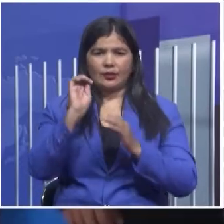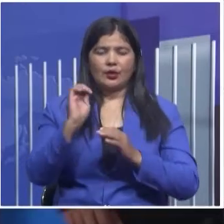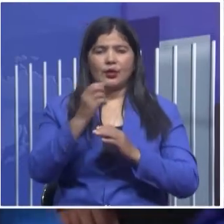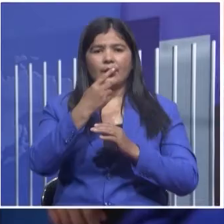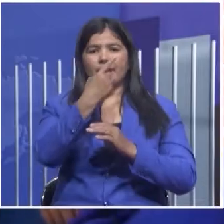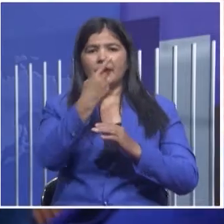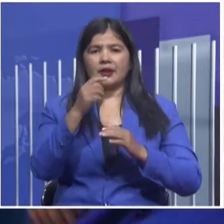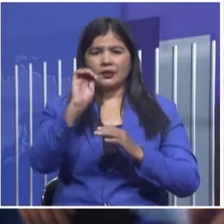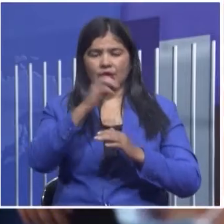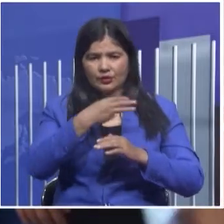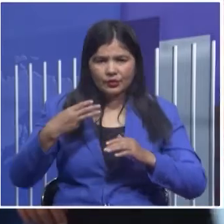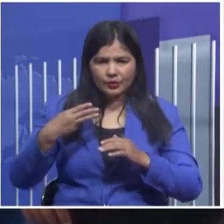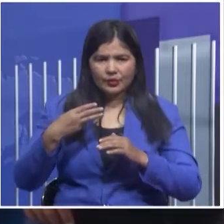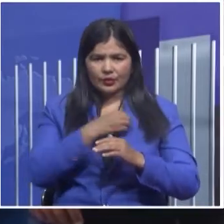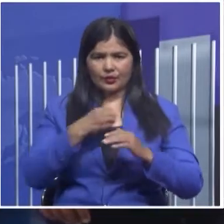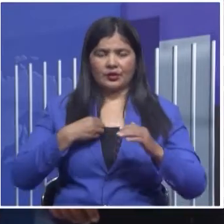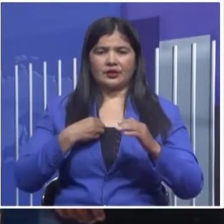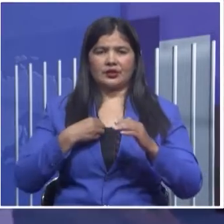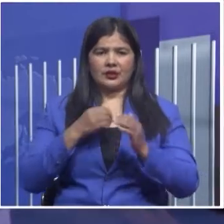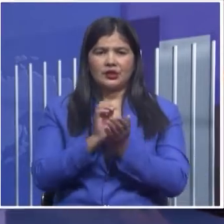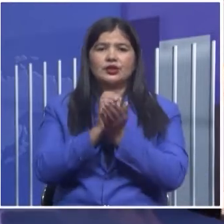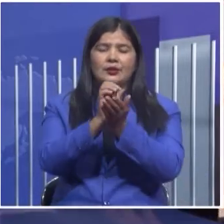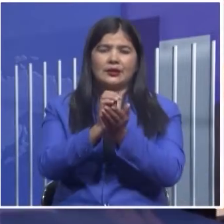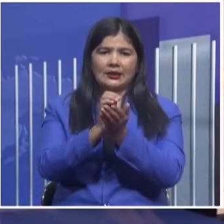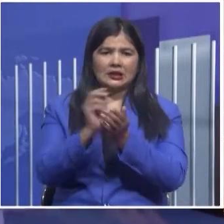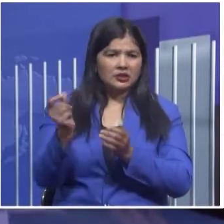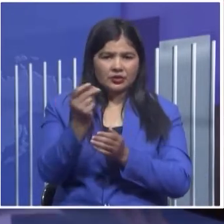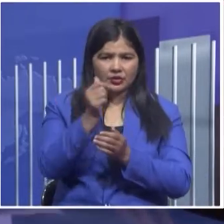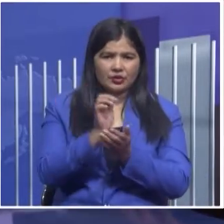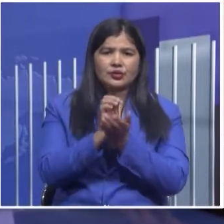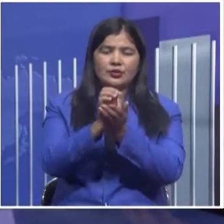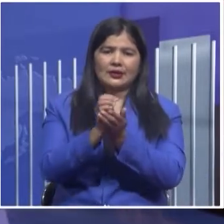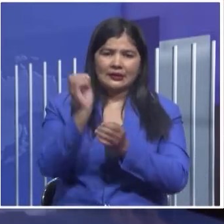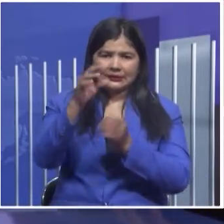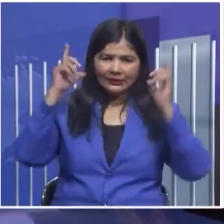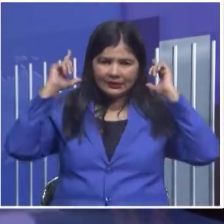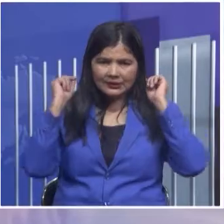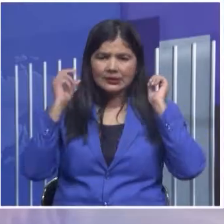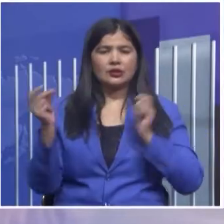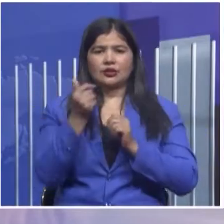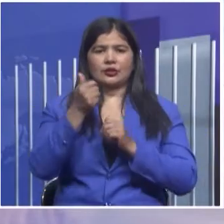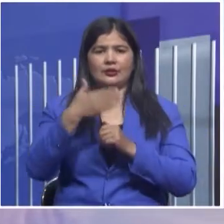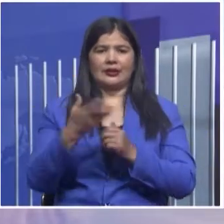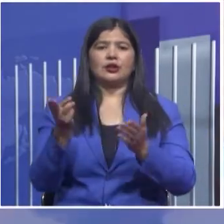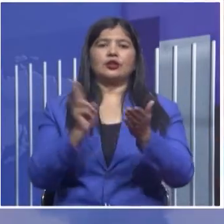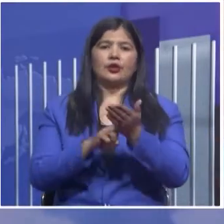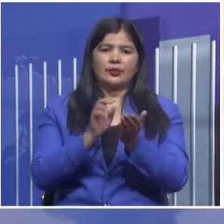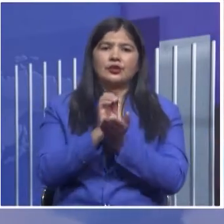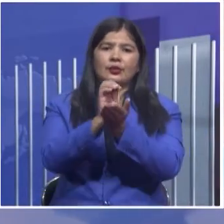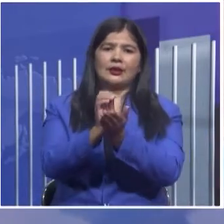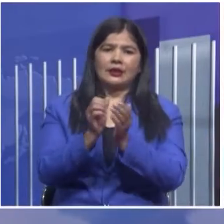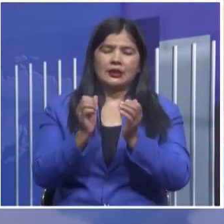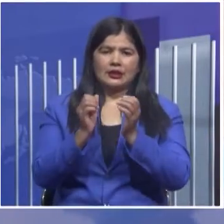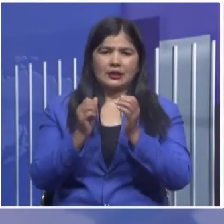डाक्टर इन्द्र ढकालले सेवाग्राहीलाई छिटो छरिटो सेवा दिन र सेवाग्राहीलाई सहजताका लागि थप सेवाले मद्दत